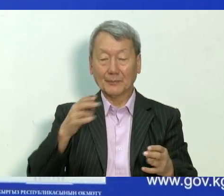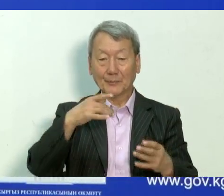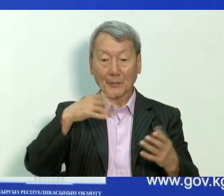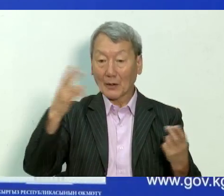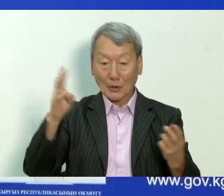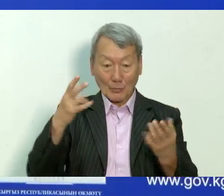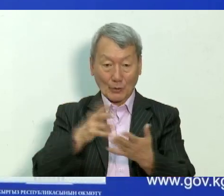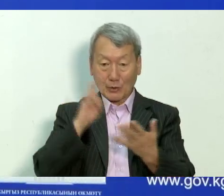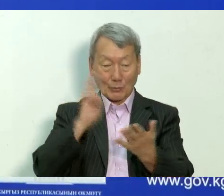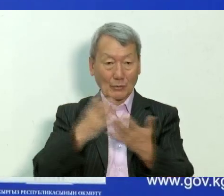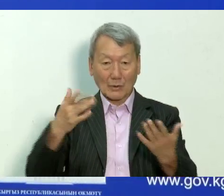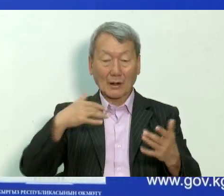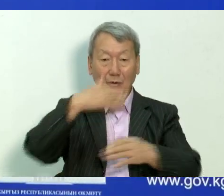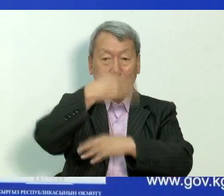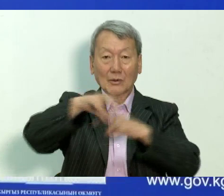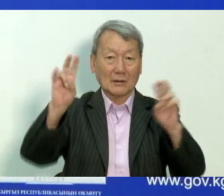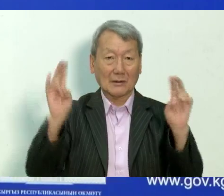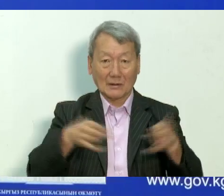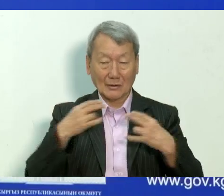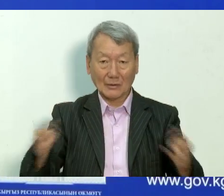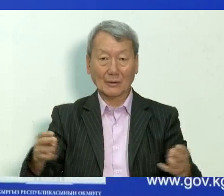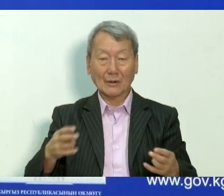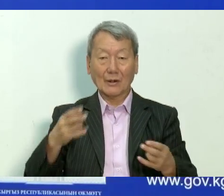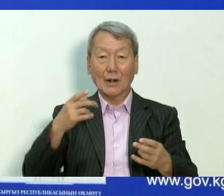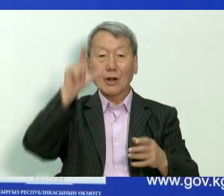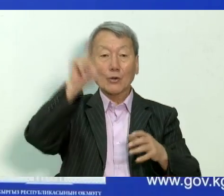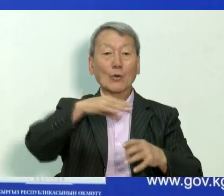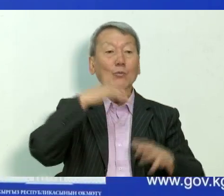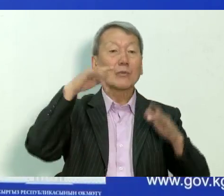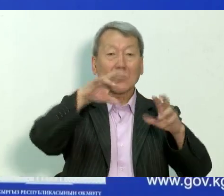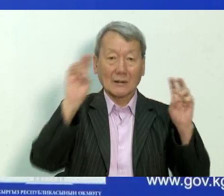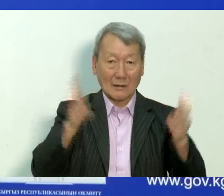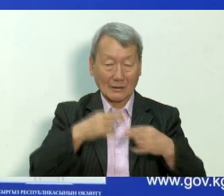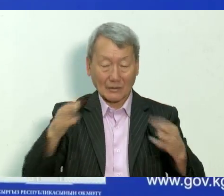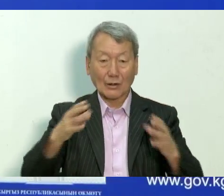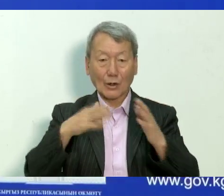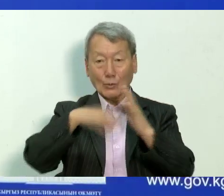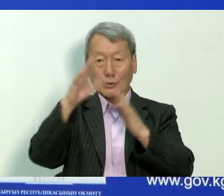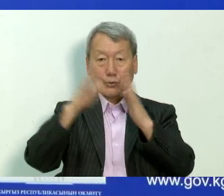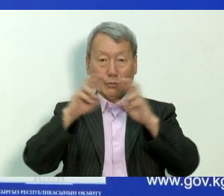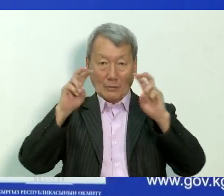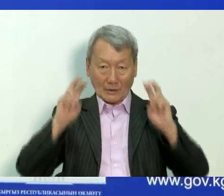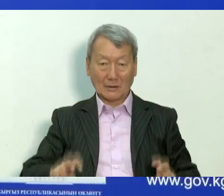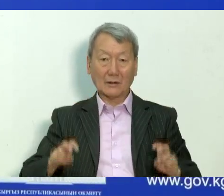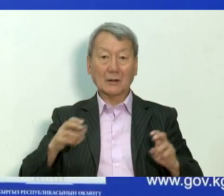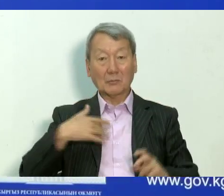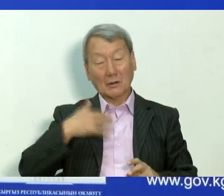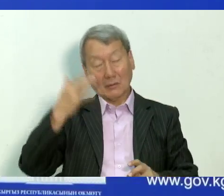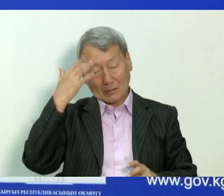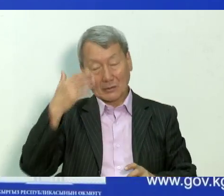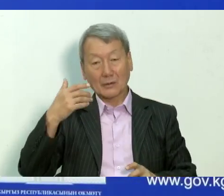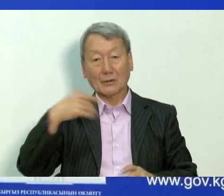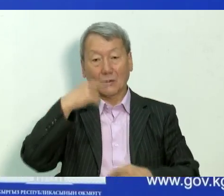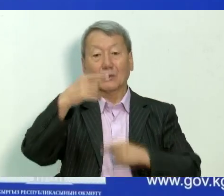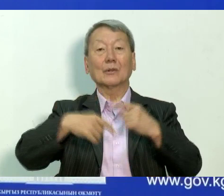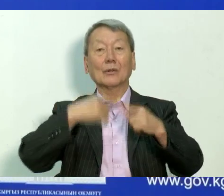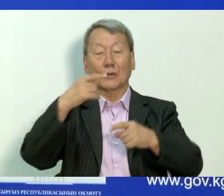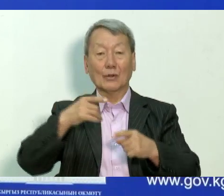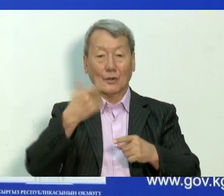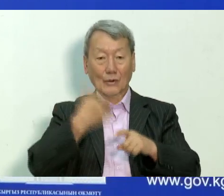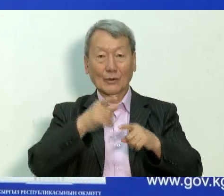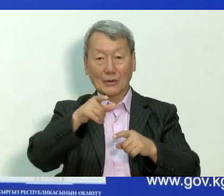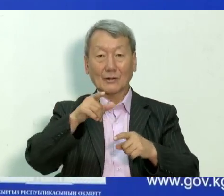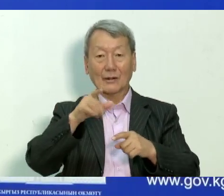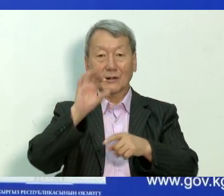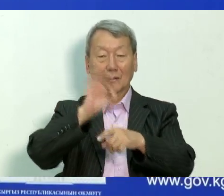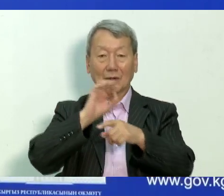зарылчылыгы жок болсо, сыртка чыкпастан, эл көп чогулган жерге чыкпастан отуруп турсаңыздар, мен ойлойм, баарыбыз чогулап бул